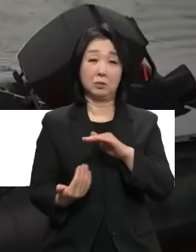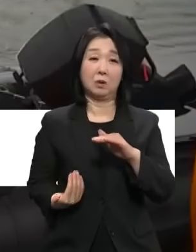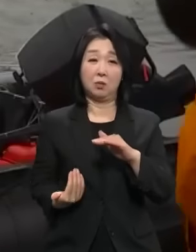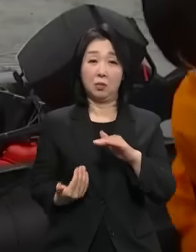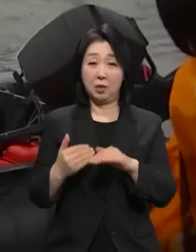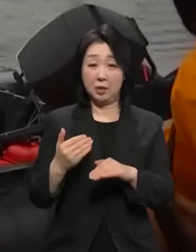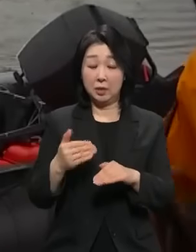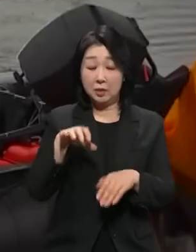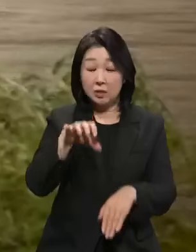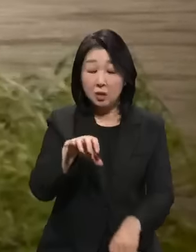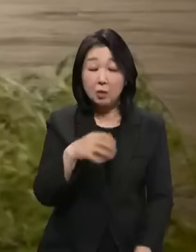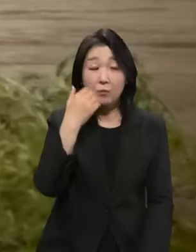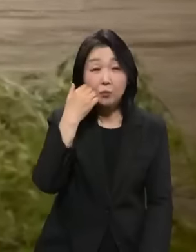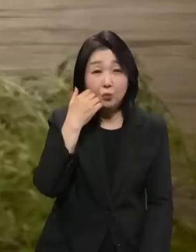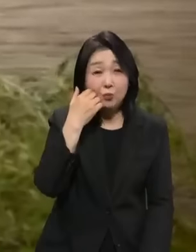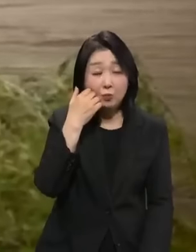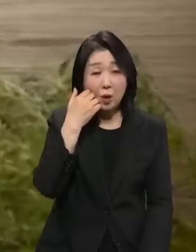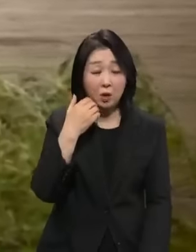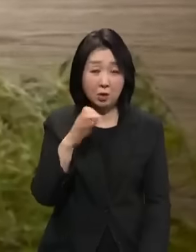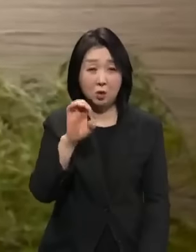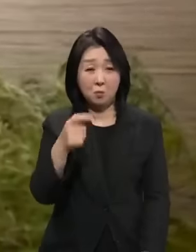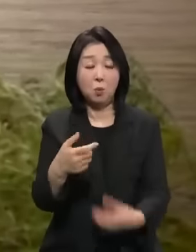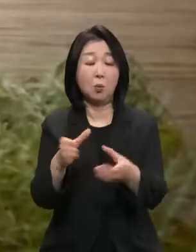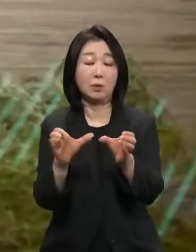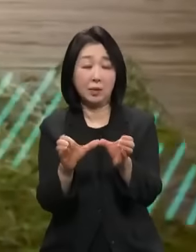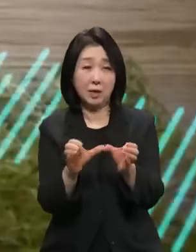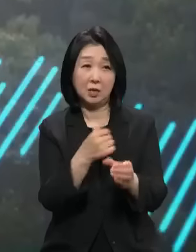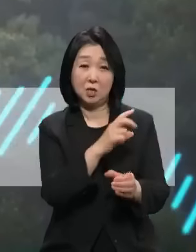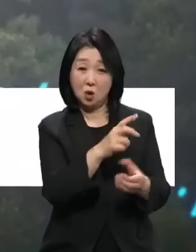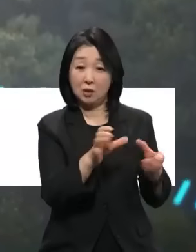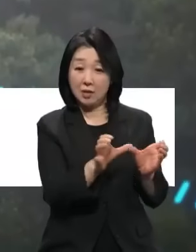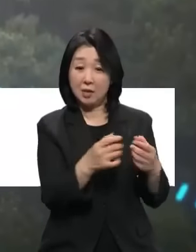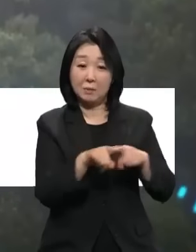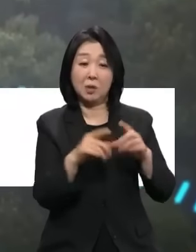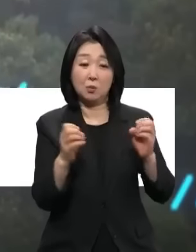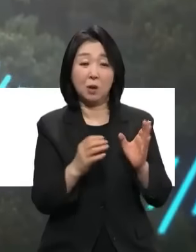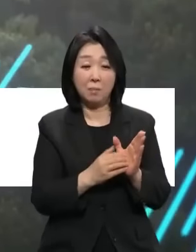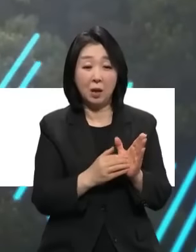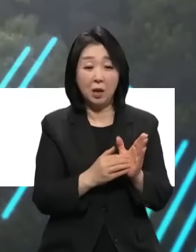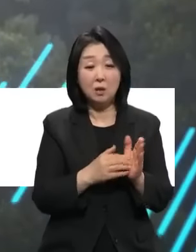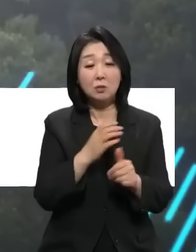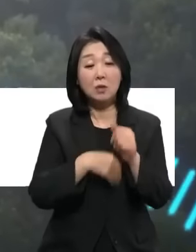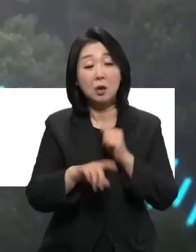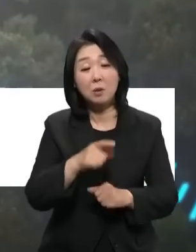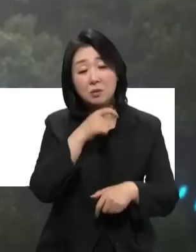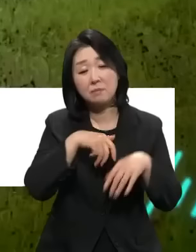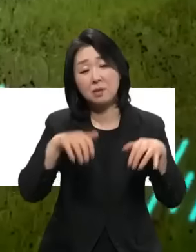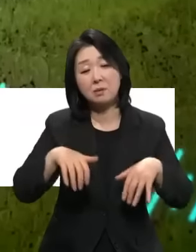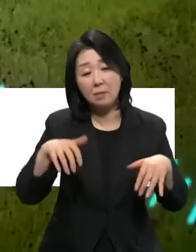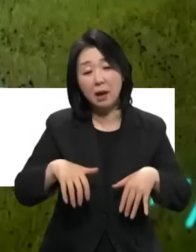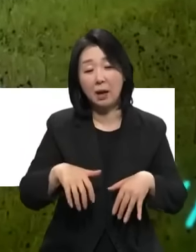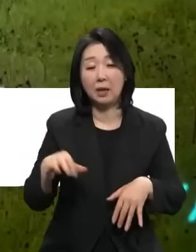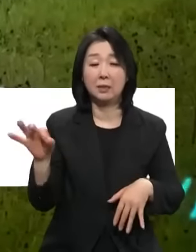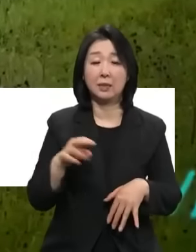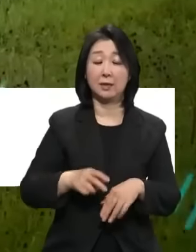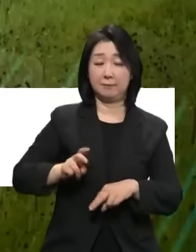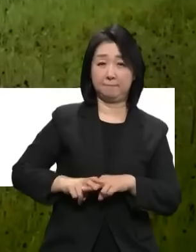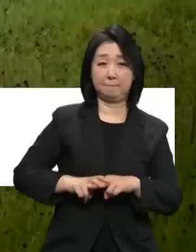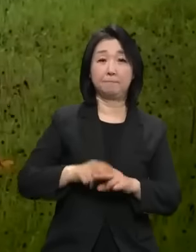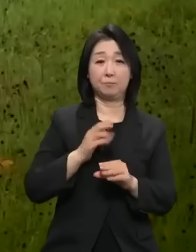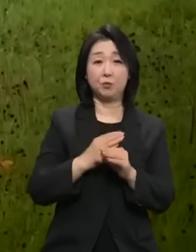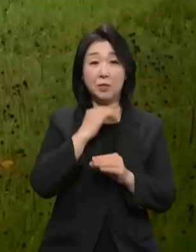현장 지휘를 받은 포대장은 여단장과 통화합니다. 포대의 상황이 좀 어떠냐? 비가 많이 와서 지금 잠깐 차에 타 있어야